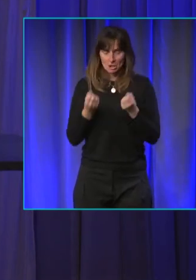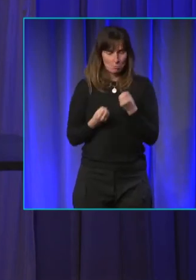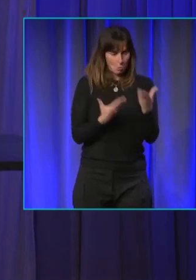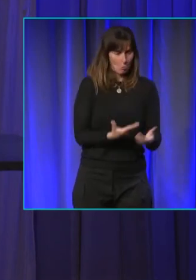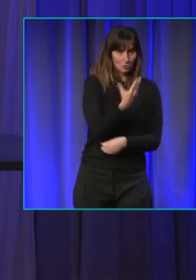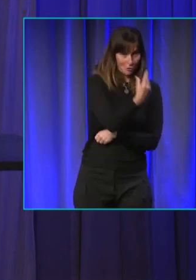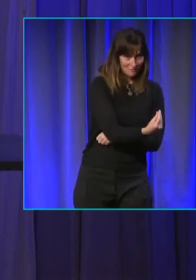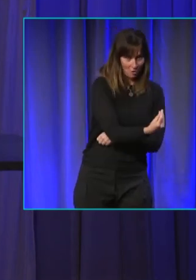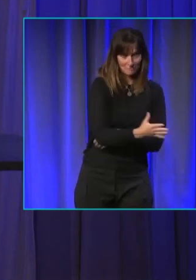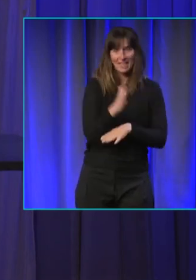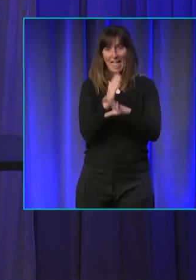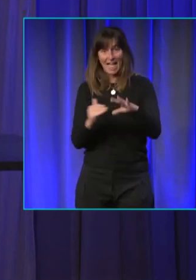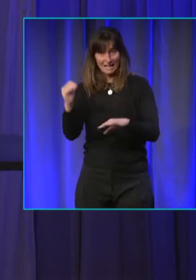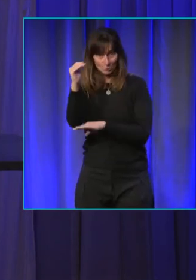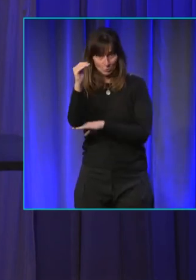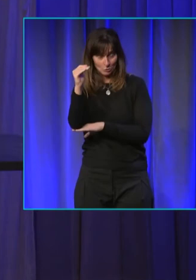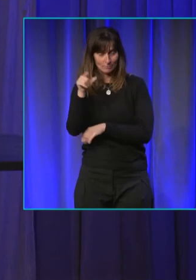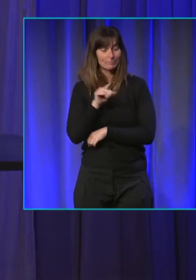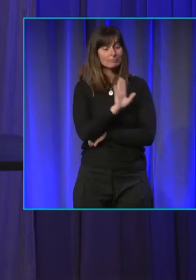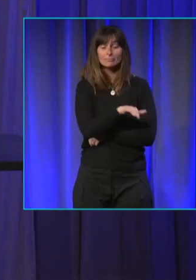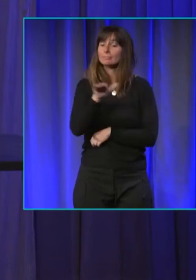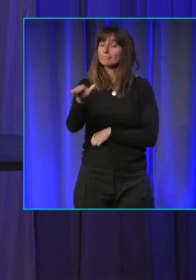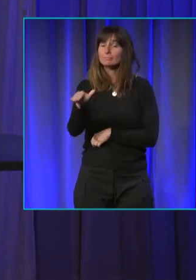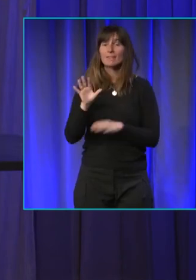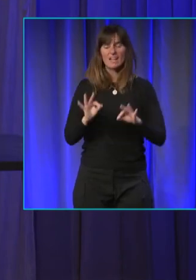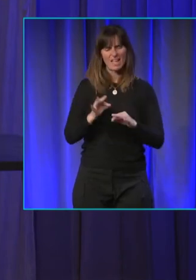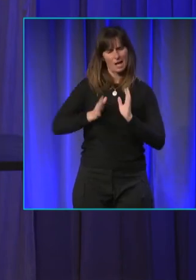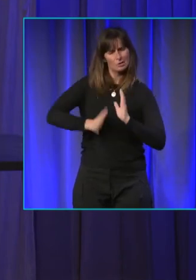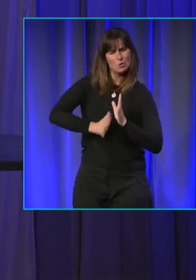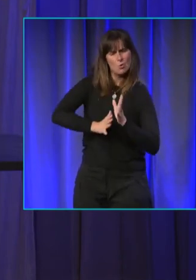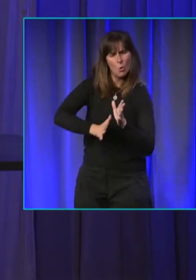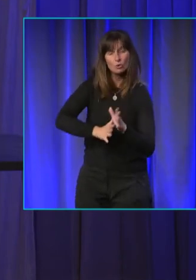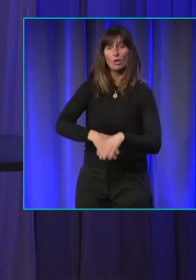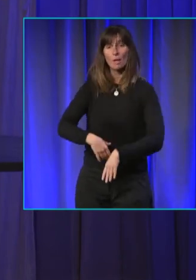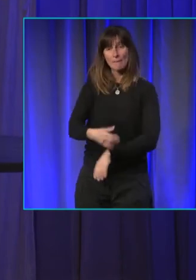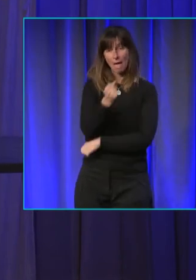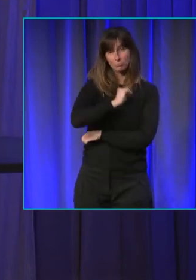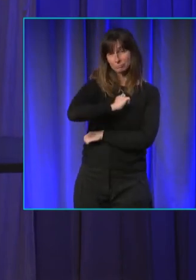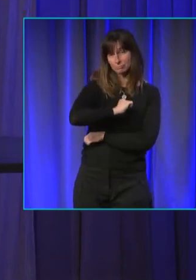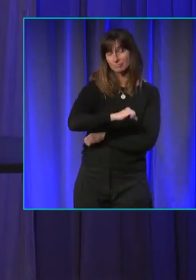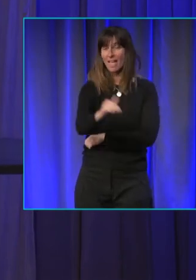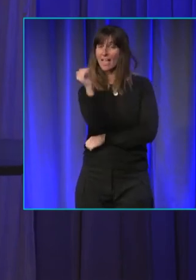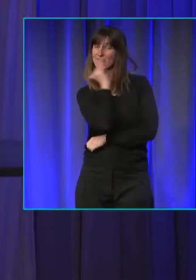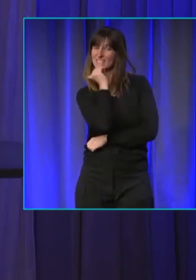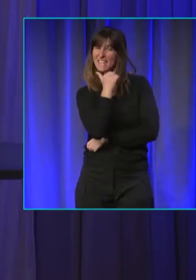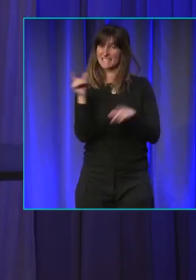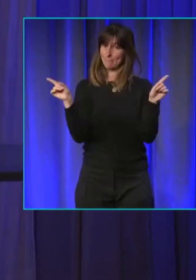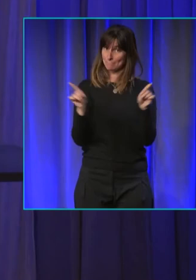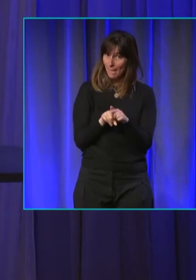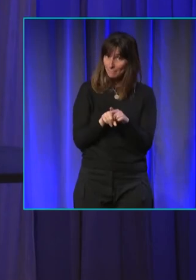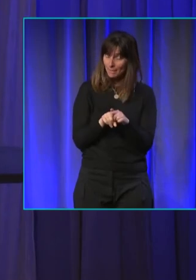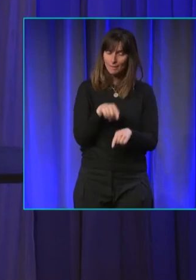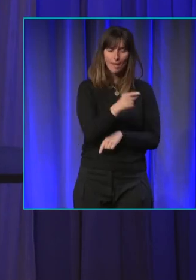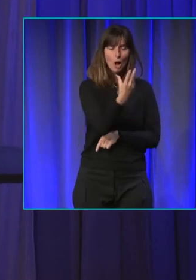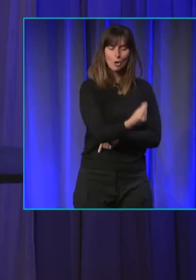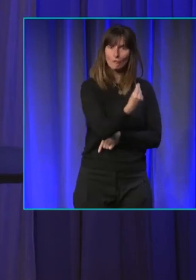adulte de réaliser une course à la même intensité, à la même vitesse, il va de soi que l'enfant sera beaucoup moins